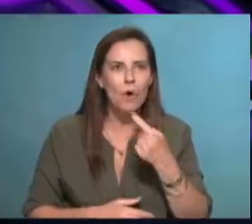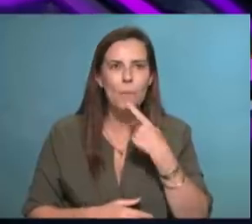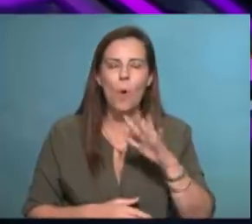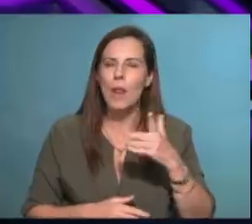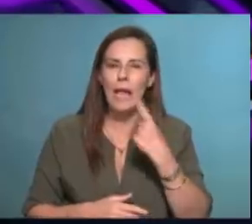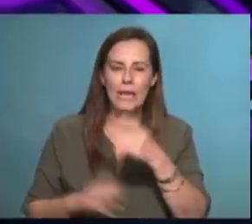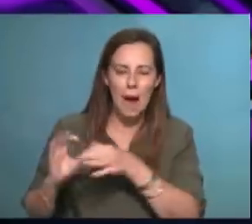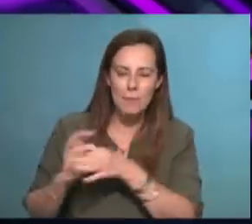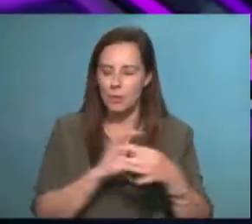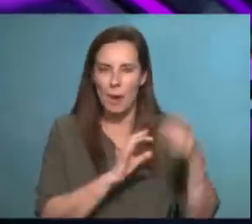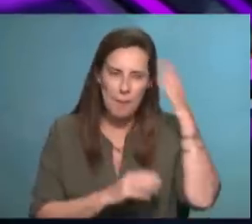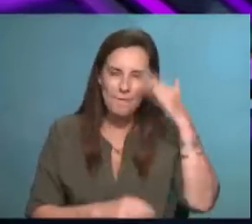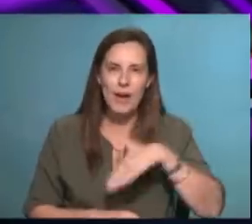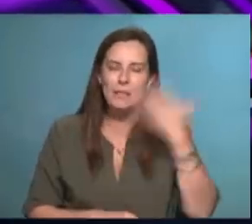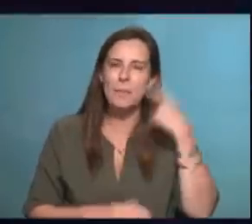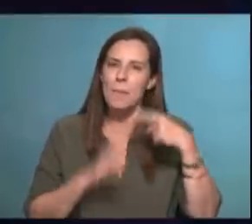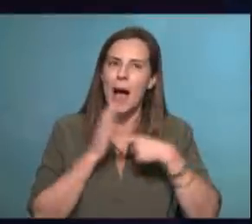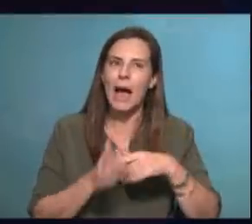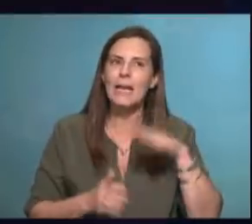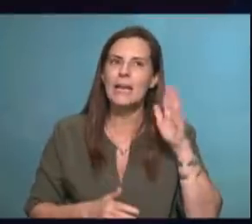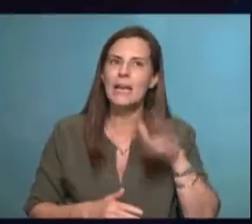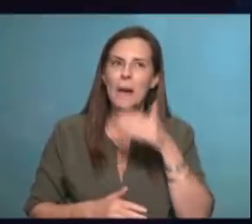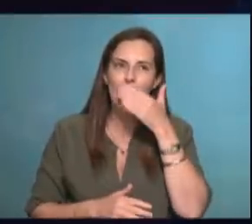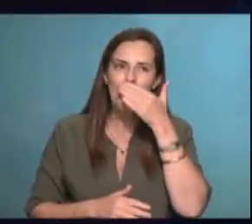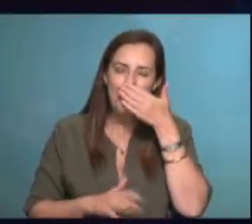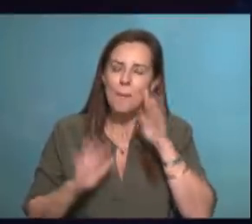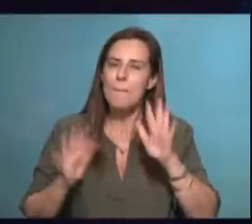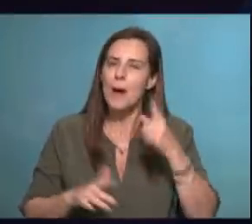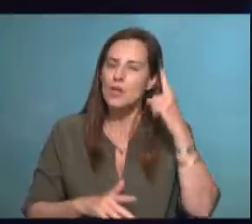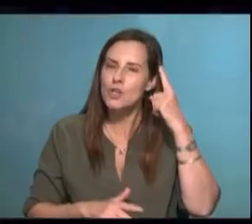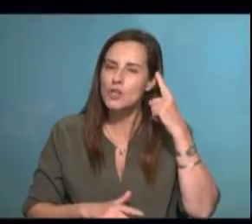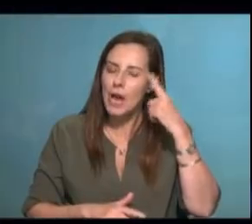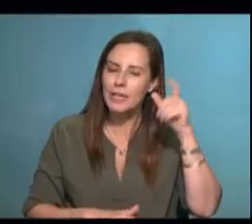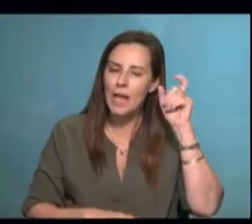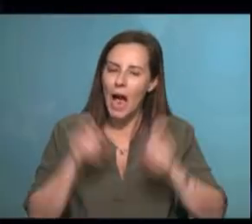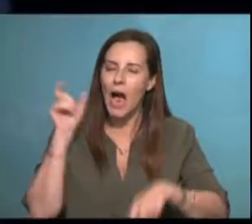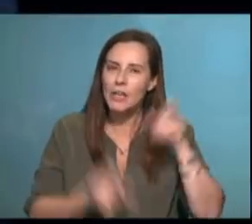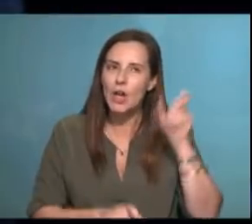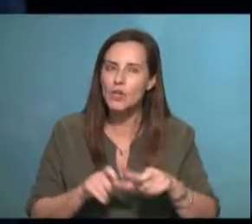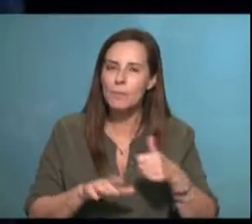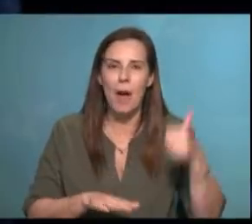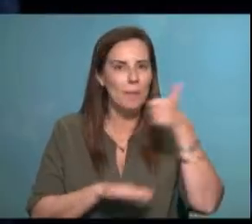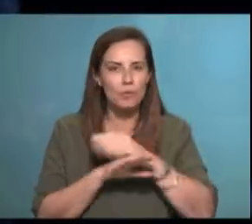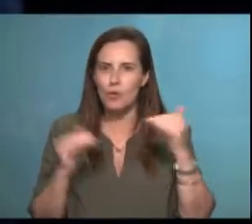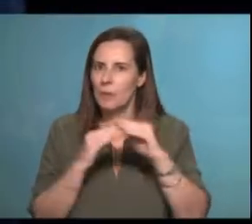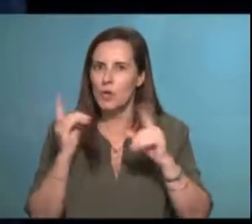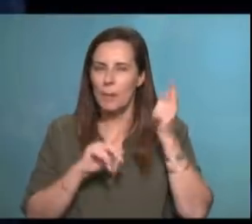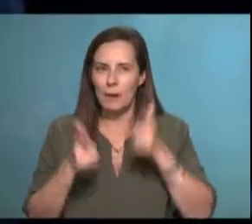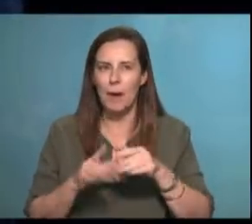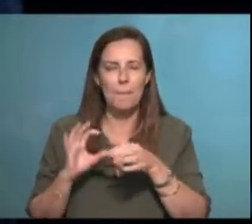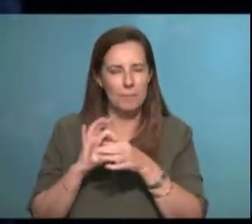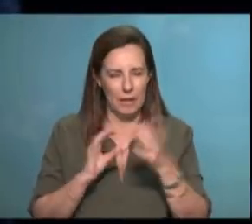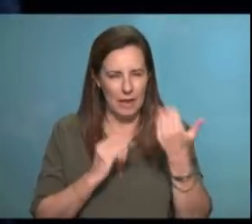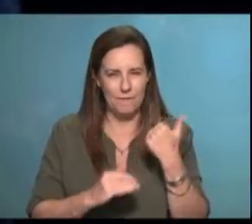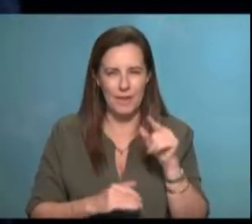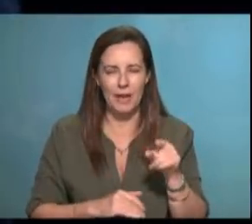המשפטים המפורסמים, שמראים כן. כמה גם מה שידע הציבור תוך כדי מהמנהיגים שלו לא תואם למה שקרה במציאות. במשפט אחד, לפני שנשמע אותו רובי, כן.